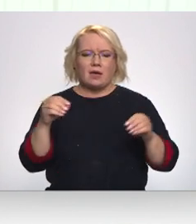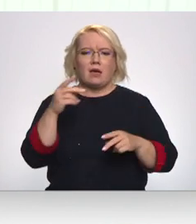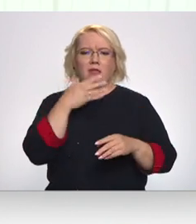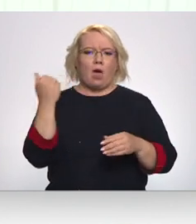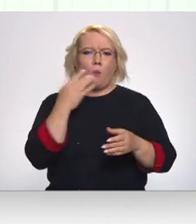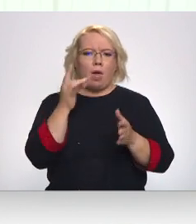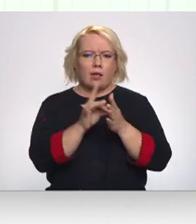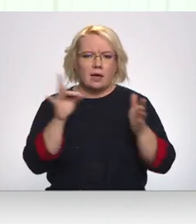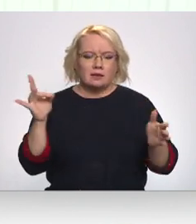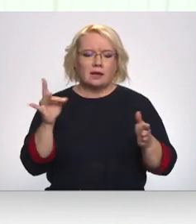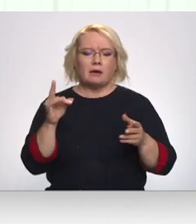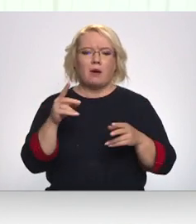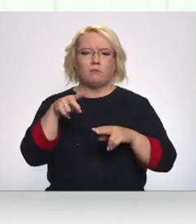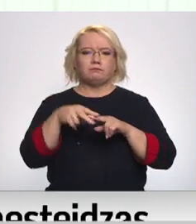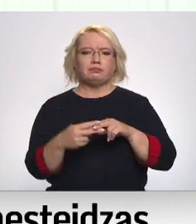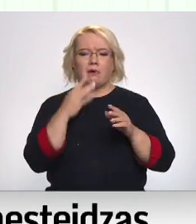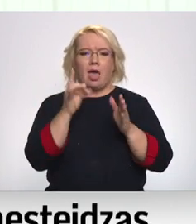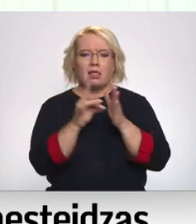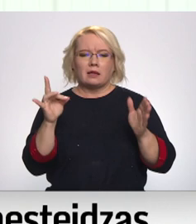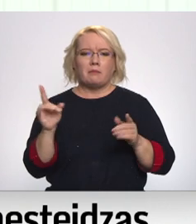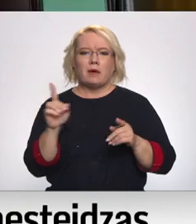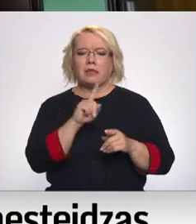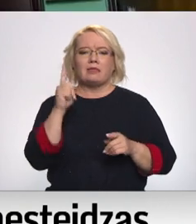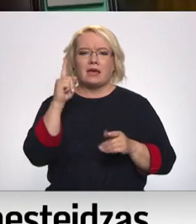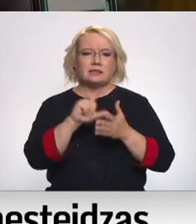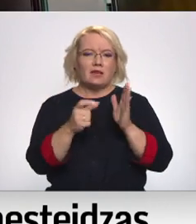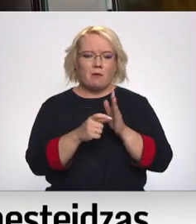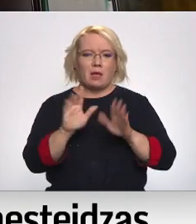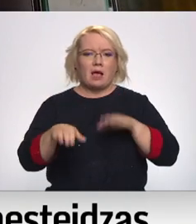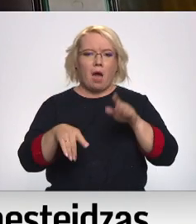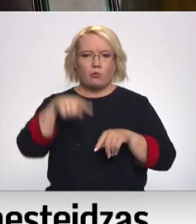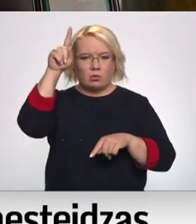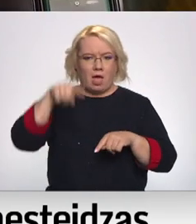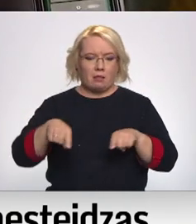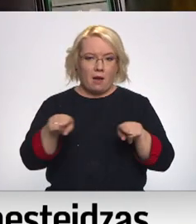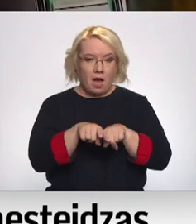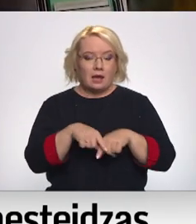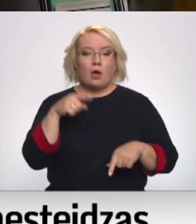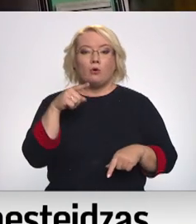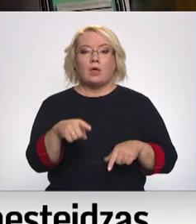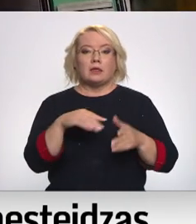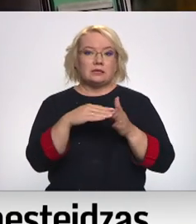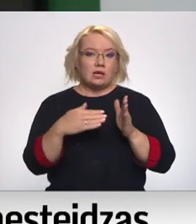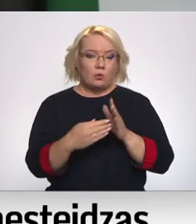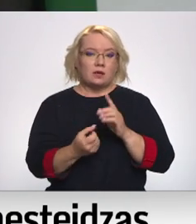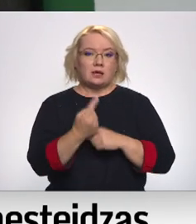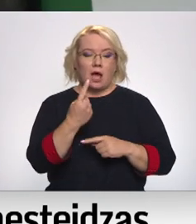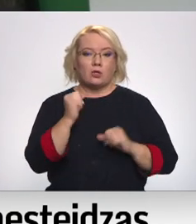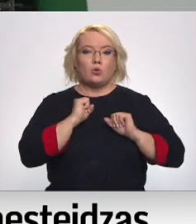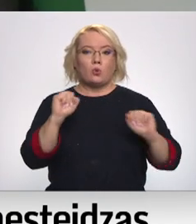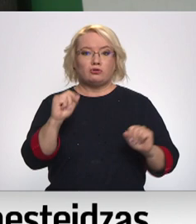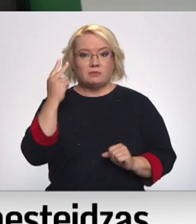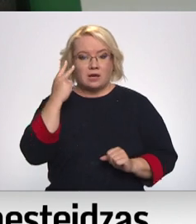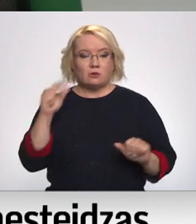cilvēkiem beidzās elektrība ne tikai vienā dzīvoklī, bet visā kāpņu telpā. Turklāt šādas situācijas rada arī drošības riskus.